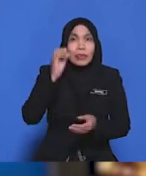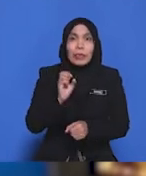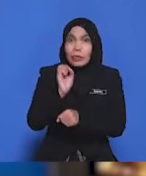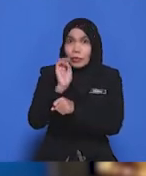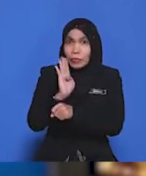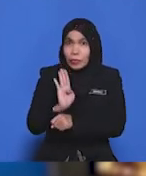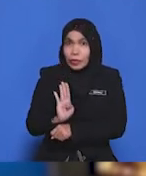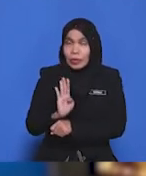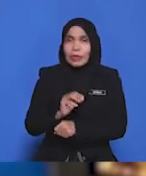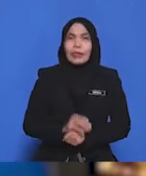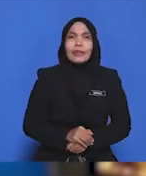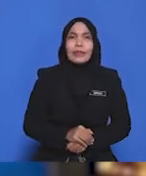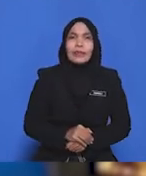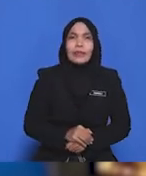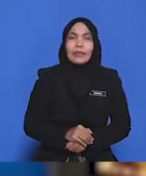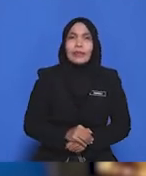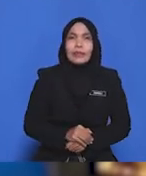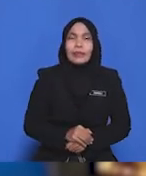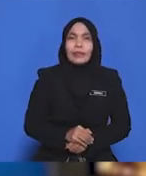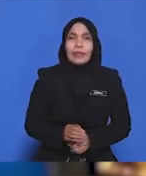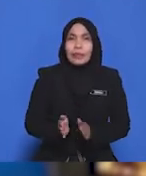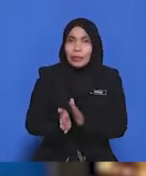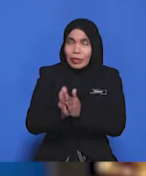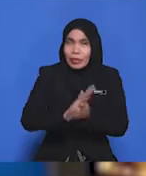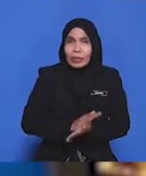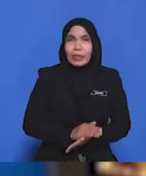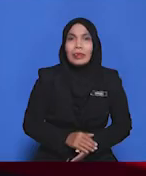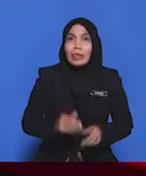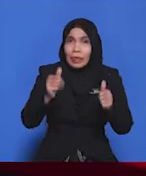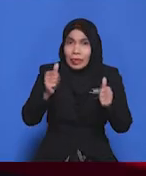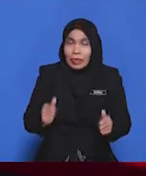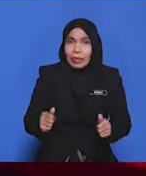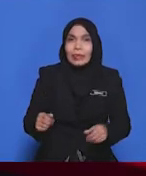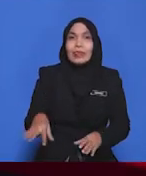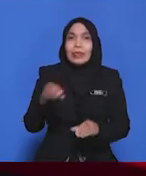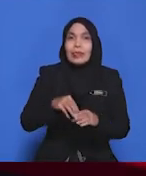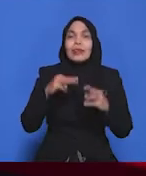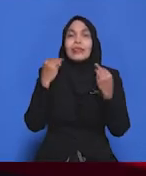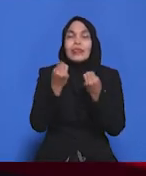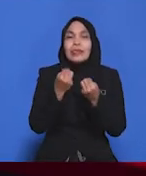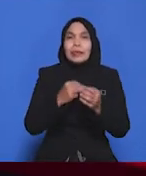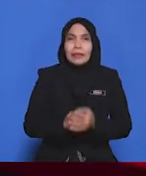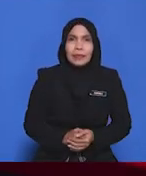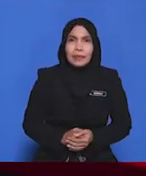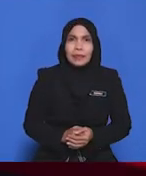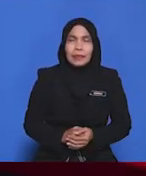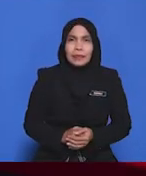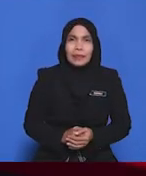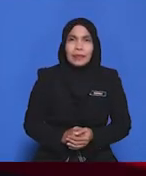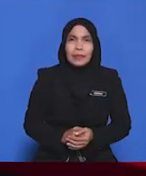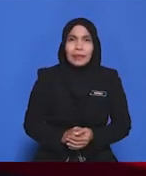diri menjadi ahli dalam sesebuah masyarakat tersebut. Sekian daripada cikgu pada kali